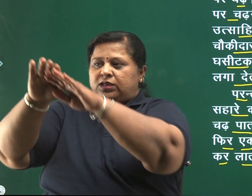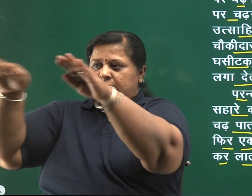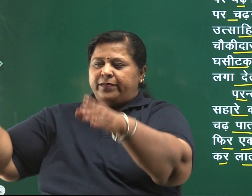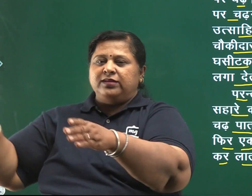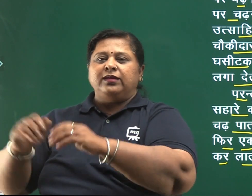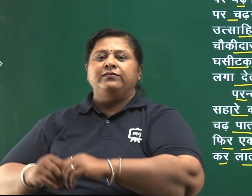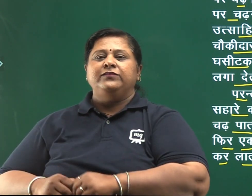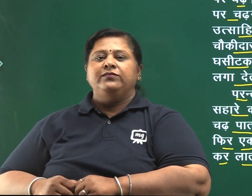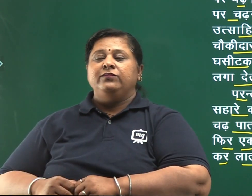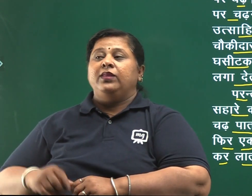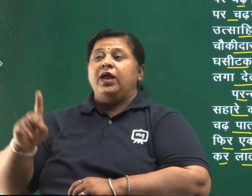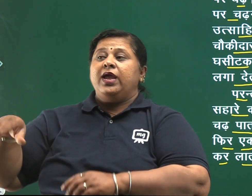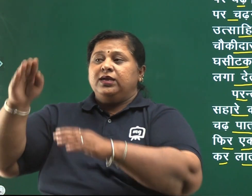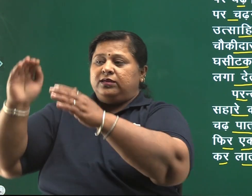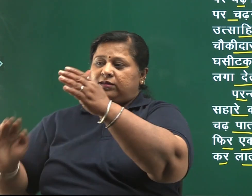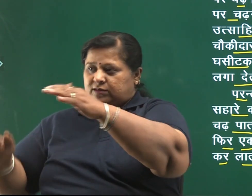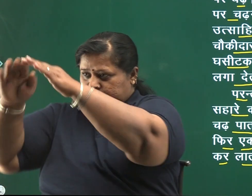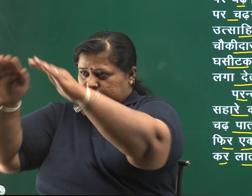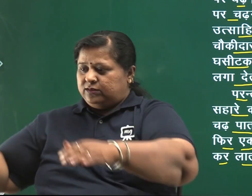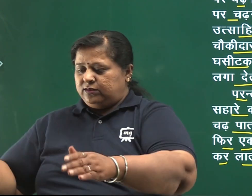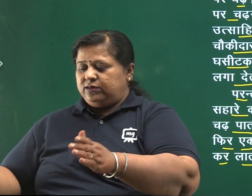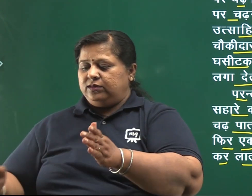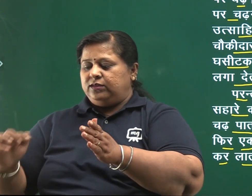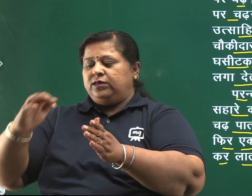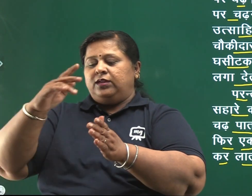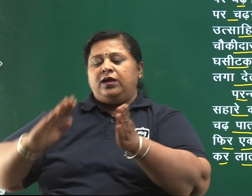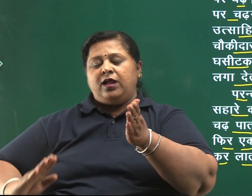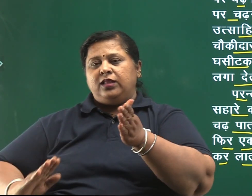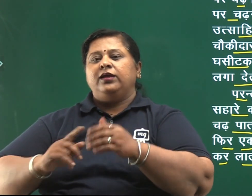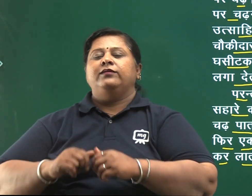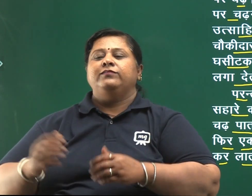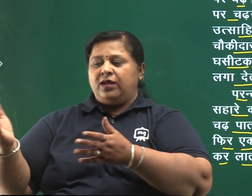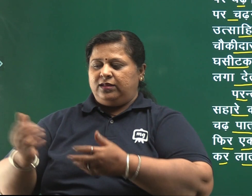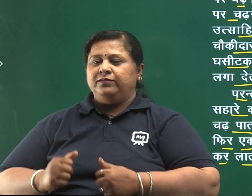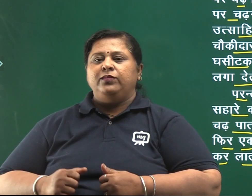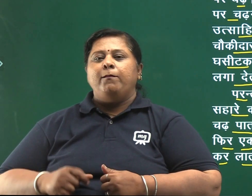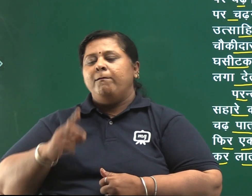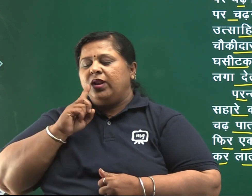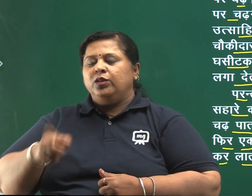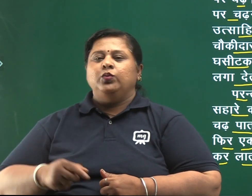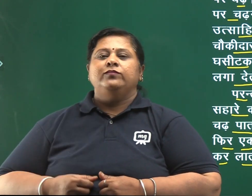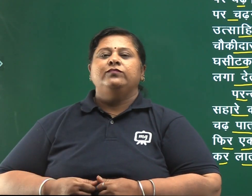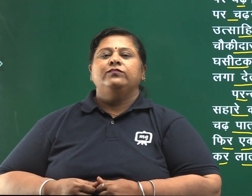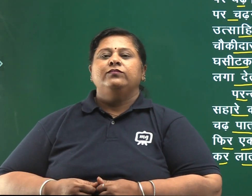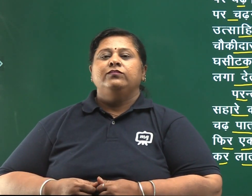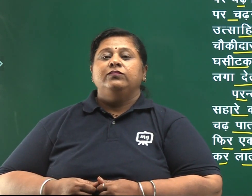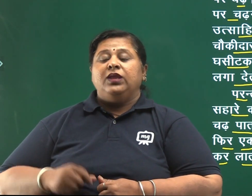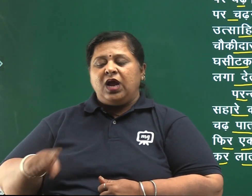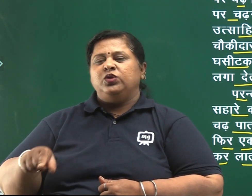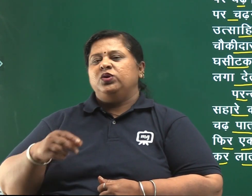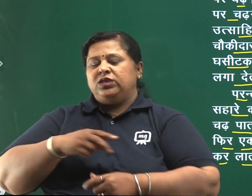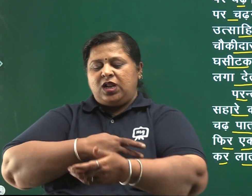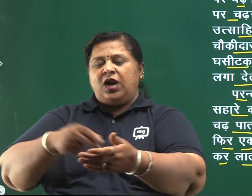से एक सीढ़ी लेकर आती है, परंतु